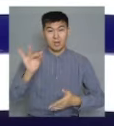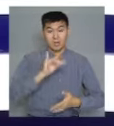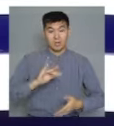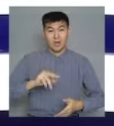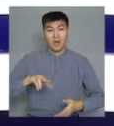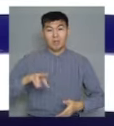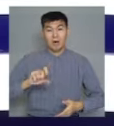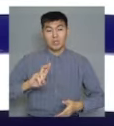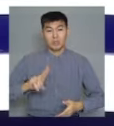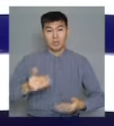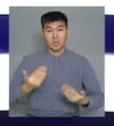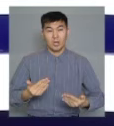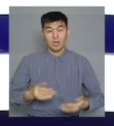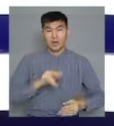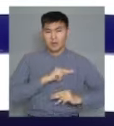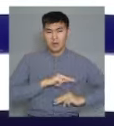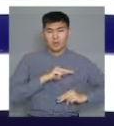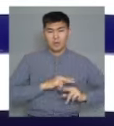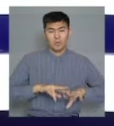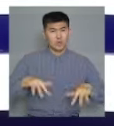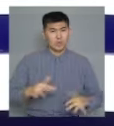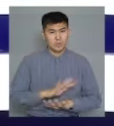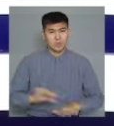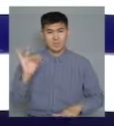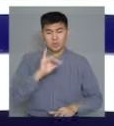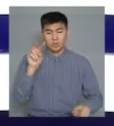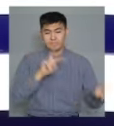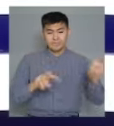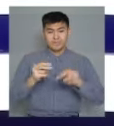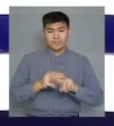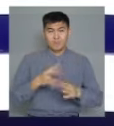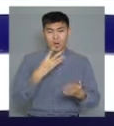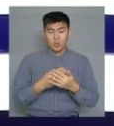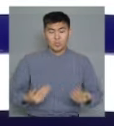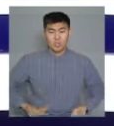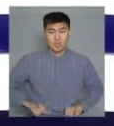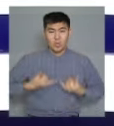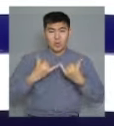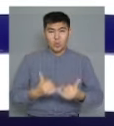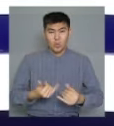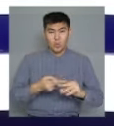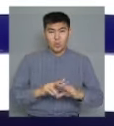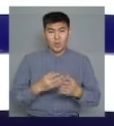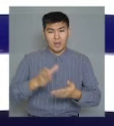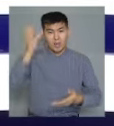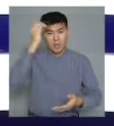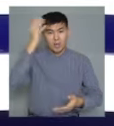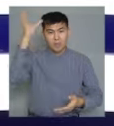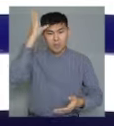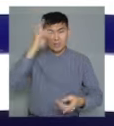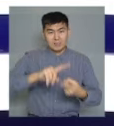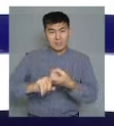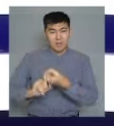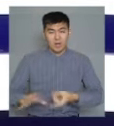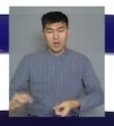максота жулжанова который неустанно трудился в изучении истории региона и всю свою жизнь посвятил науке и образованию в связи